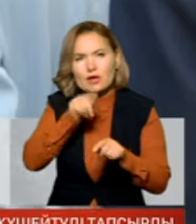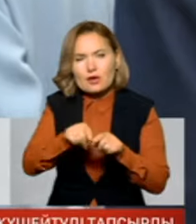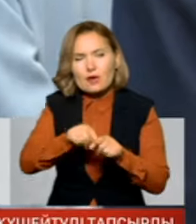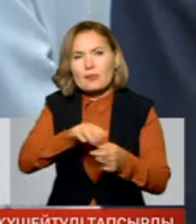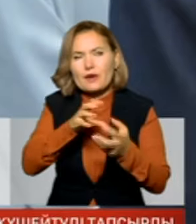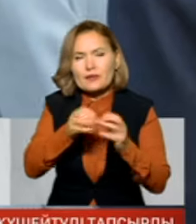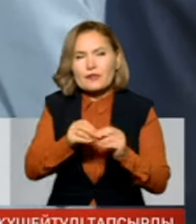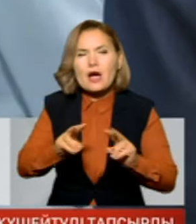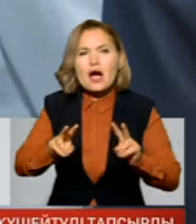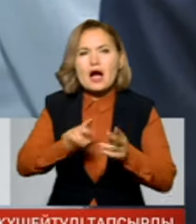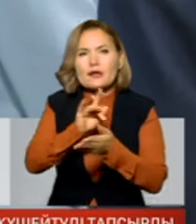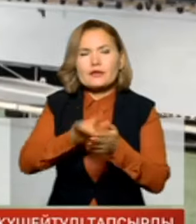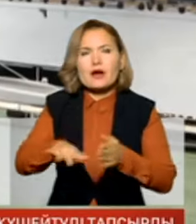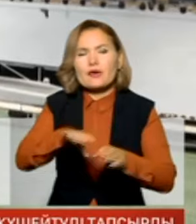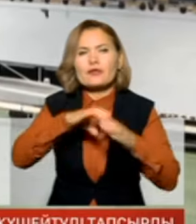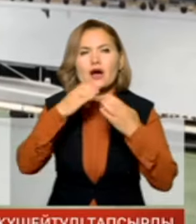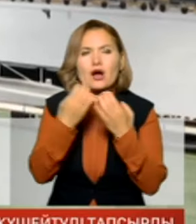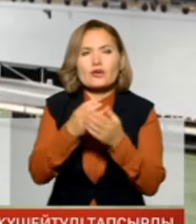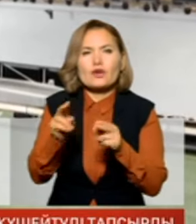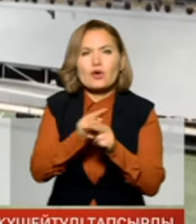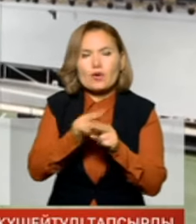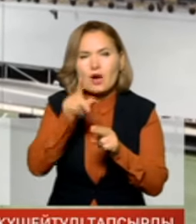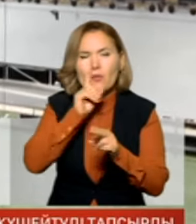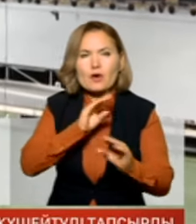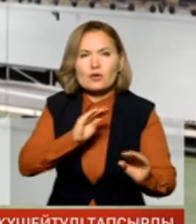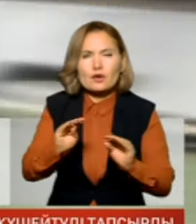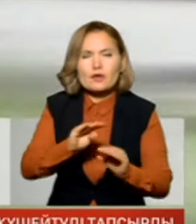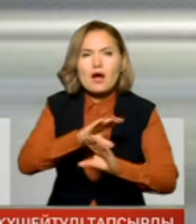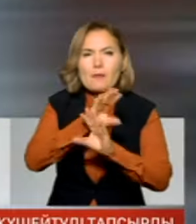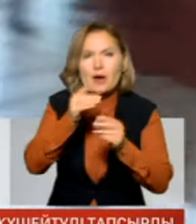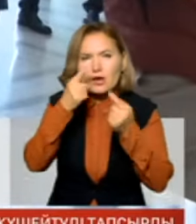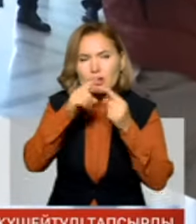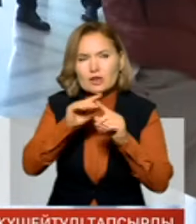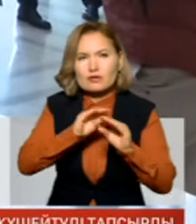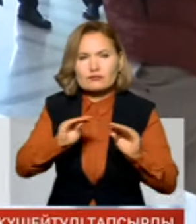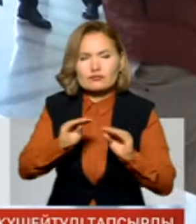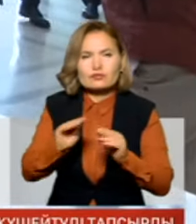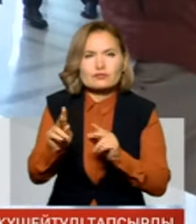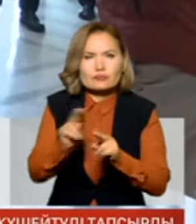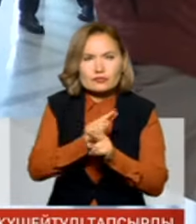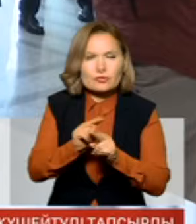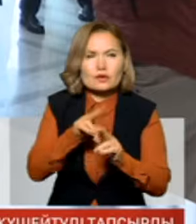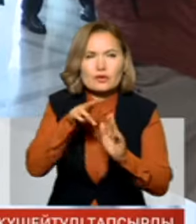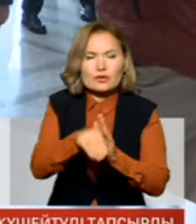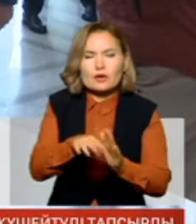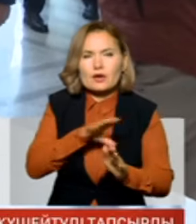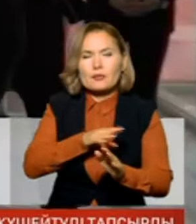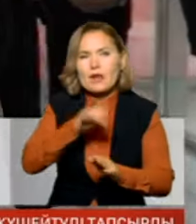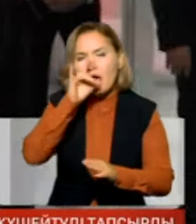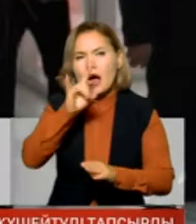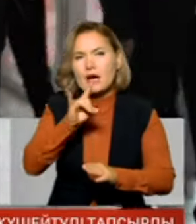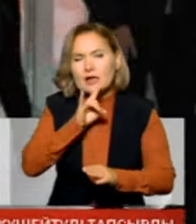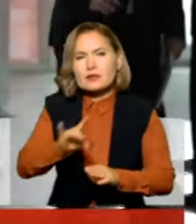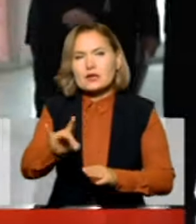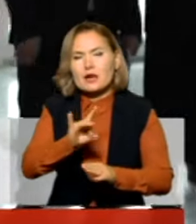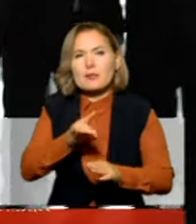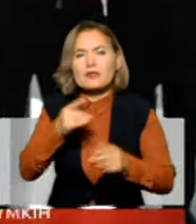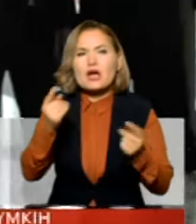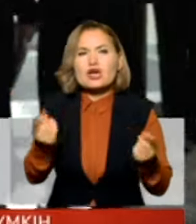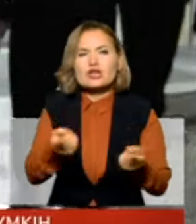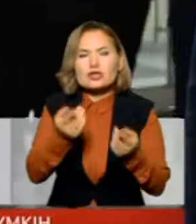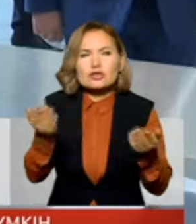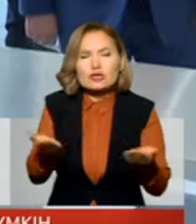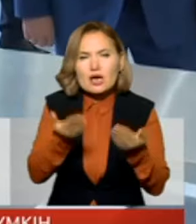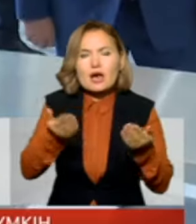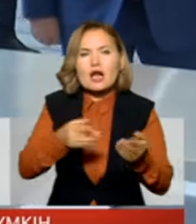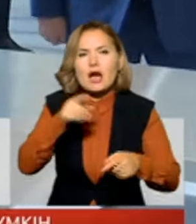стадионда абаттандыру жұмыстары аяқталып, жабдықтары толықтай жаңартылған. Сонан соң Қасым-Жомарт Тоқаев Қазақстан жеңіл атлетика кешенінде